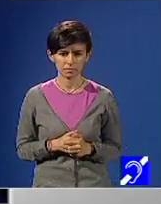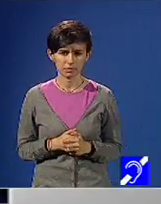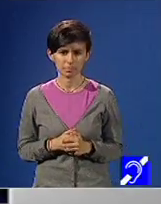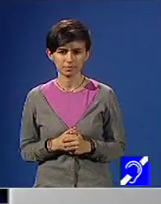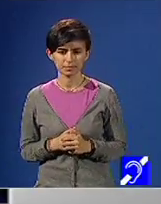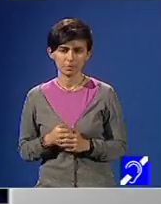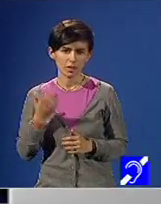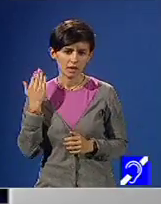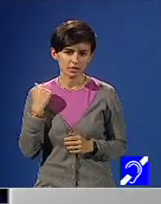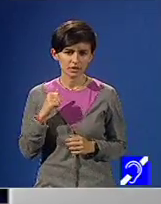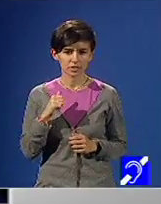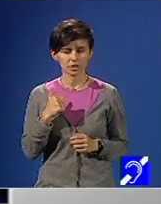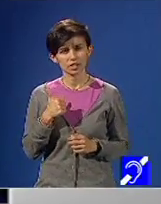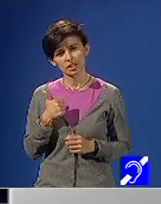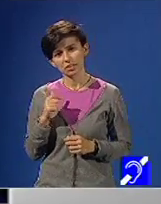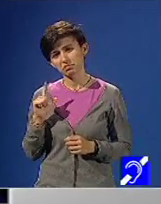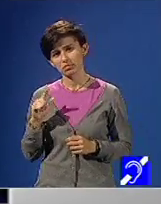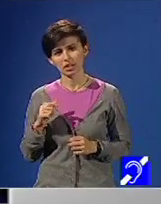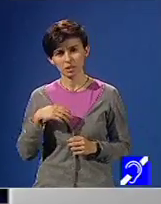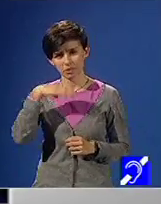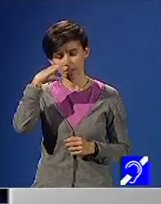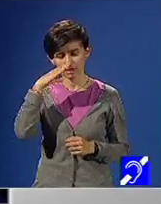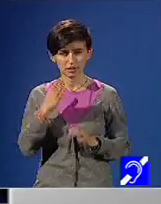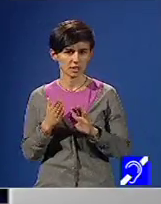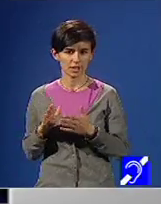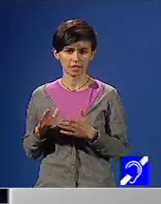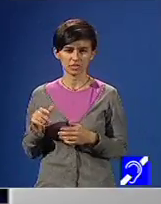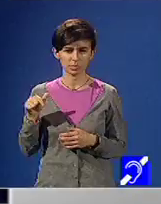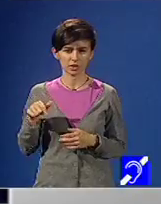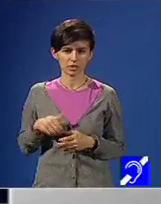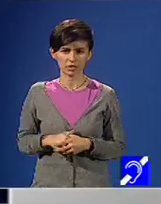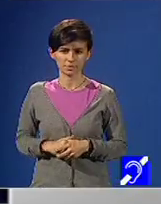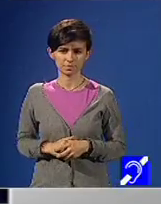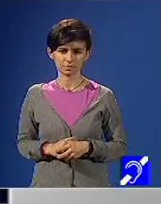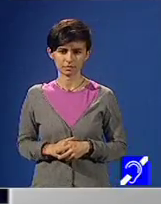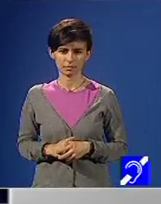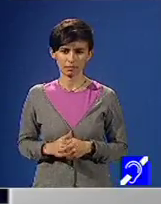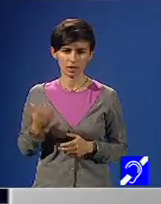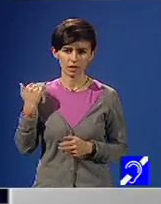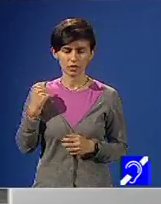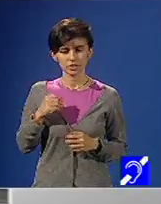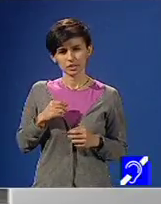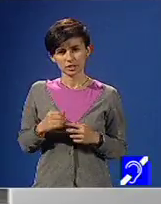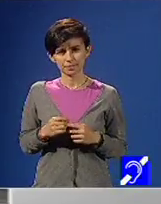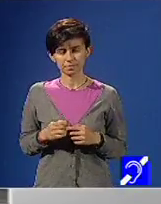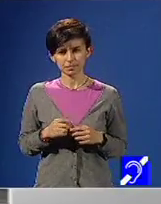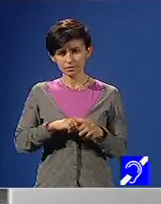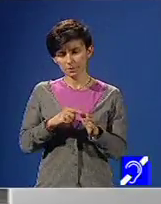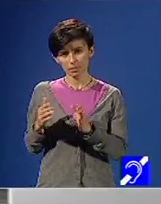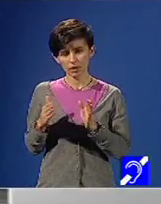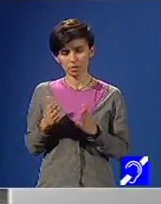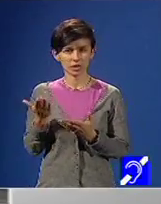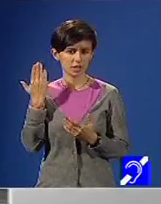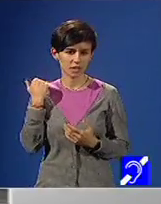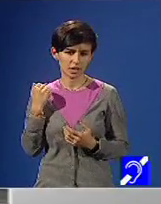chiar din prima zi, dar de la început. Din a doua, da, da, da, de la început, da. A fost o perioadă în care au fost